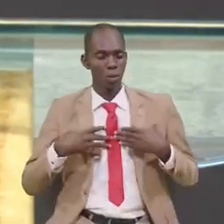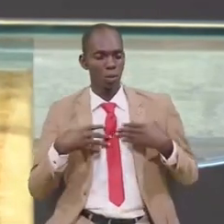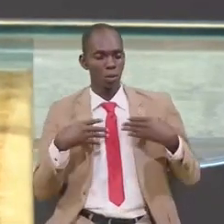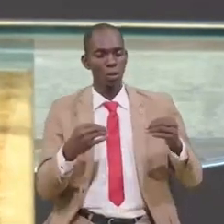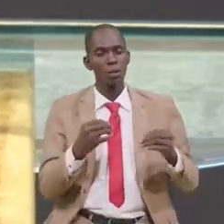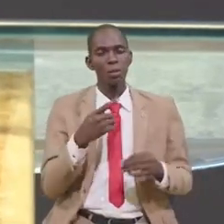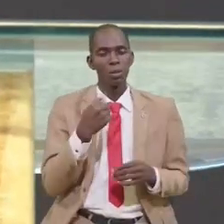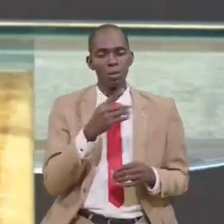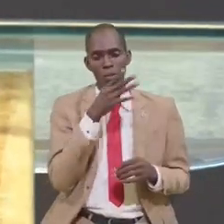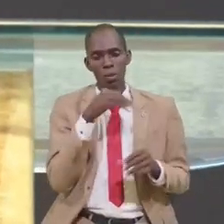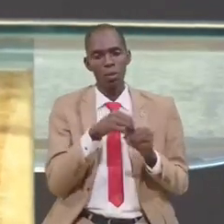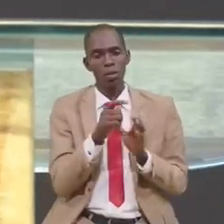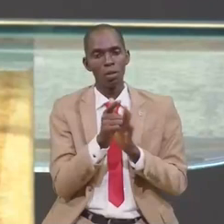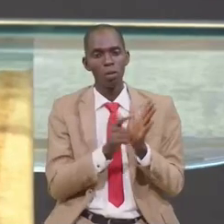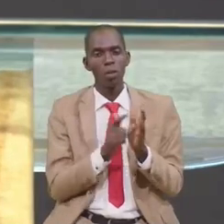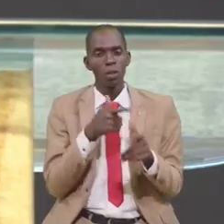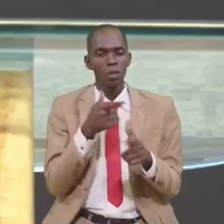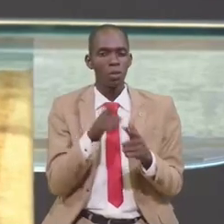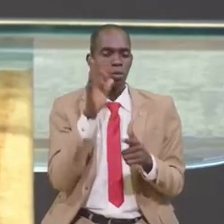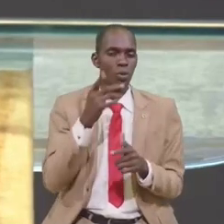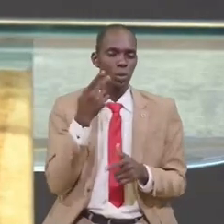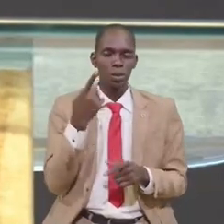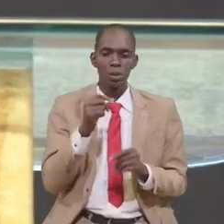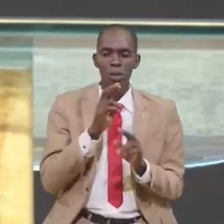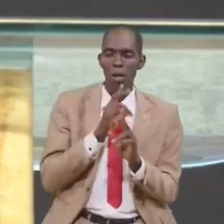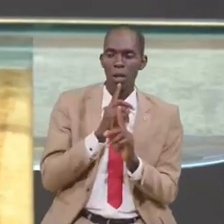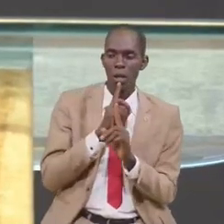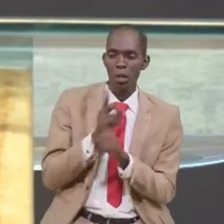on voit la réponse, la réaction